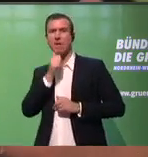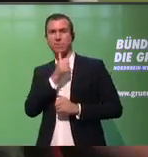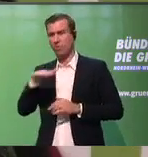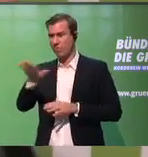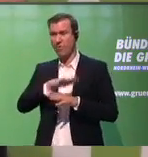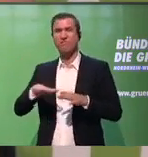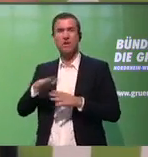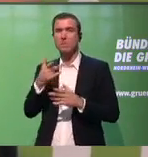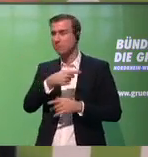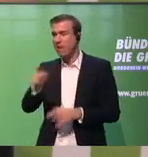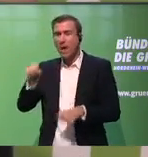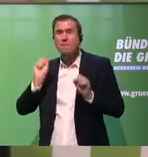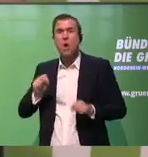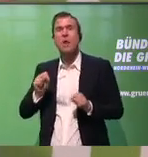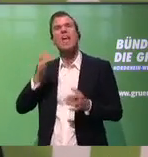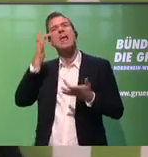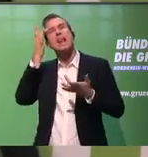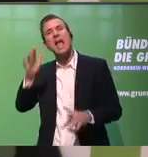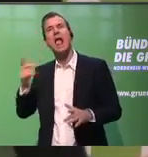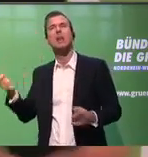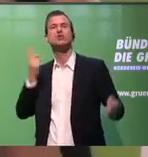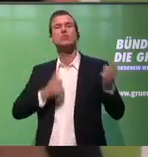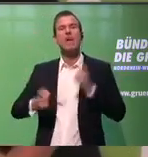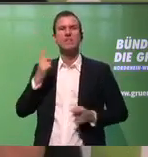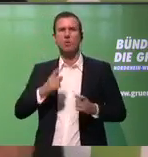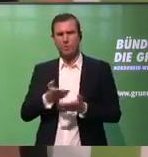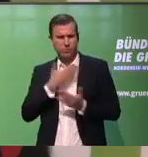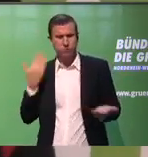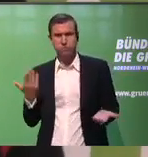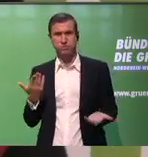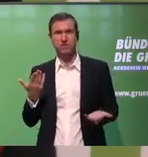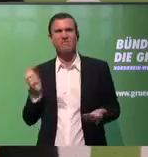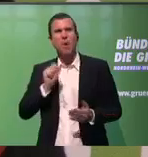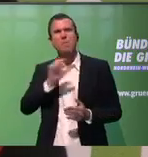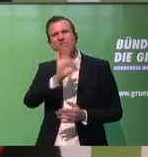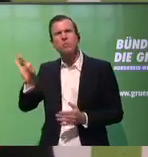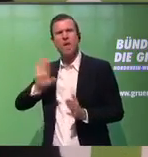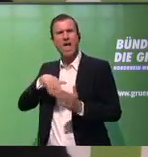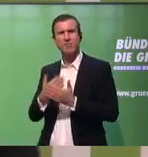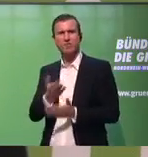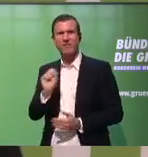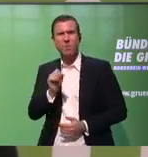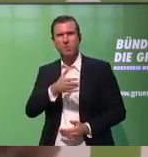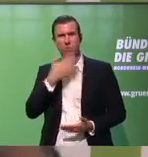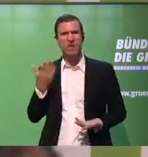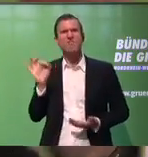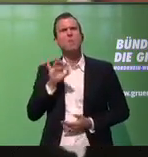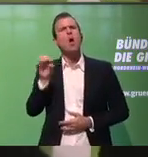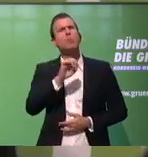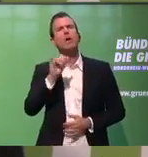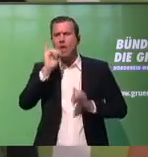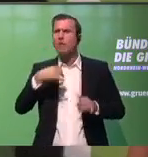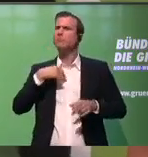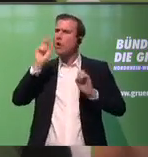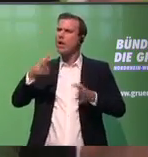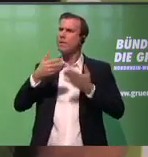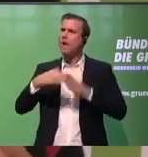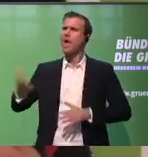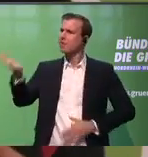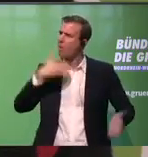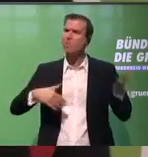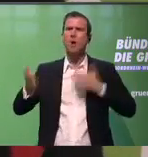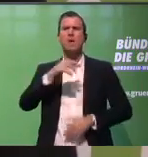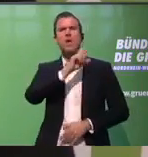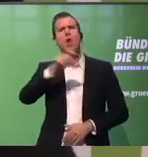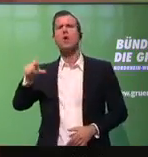haben überhaupt keine Möglichkeiten der legalen Zuwanderung. Warum bieten wir für die nichts an? Warum sagt nicht Europa, jawohl, wir öffnen die Tür, damit die Menschen